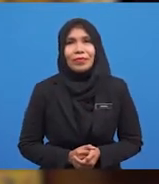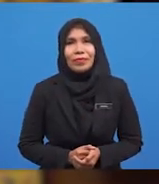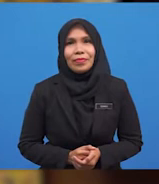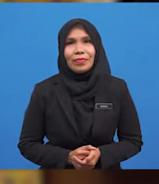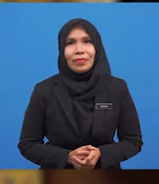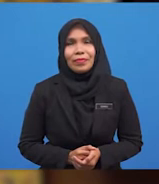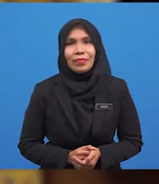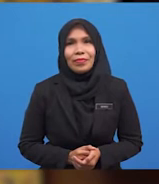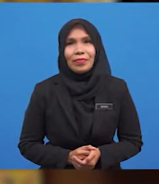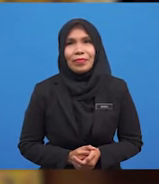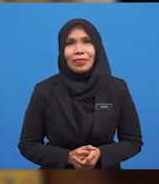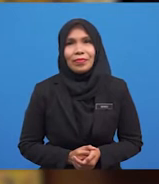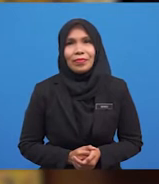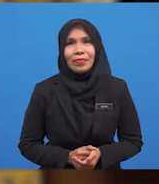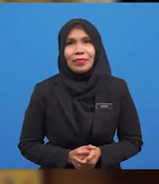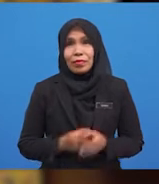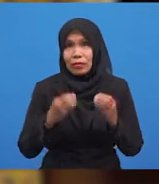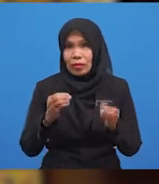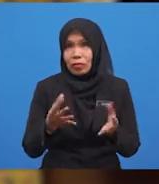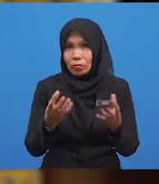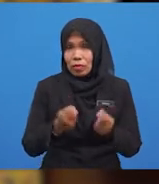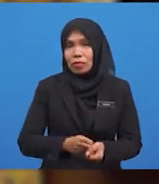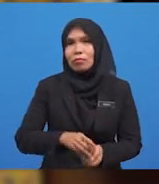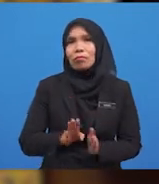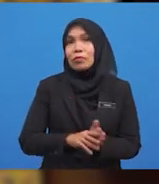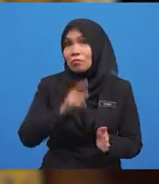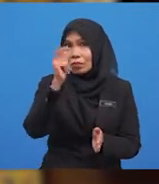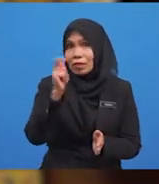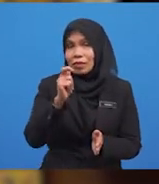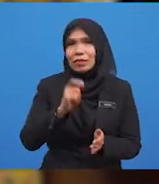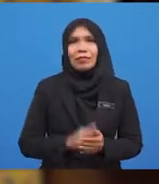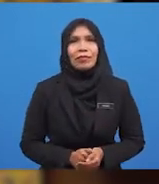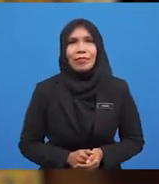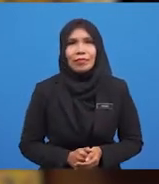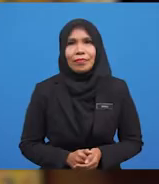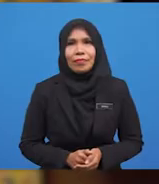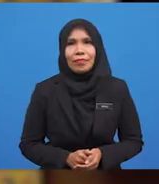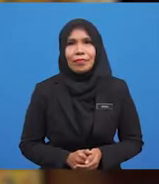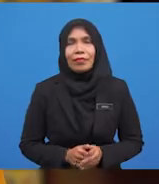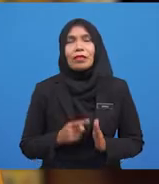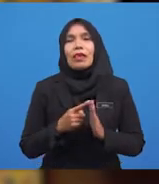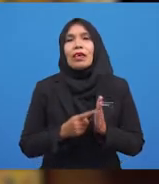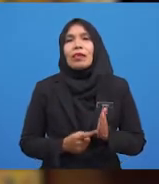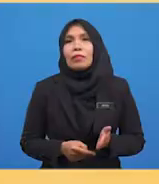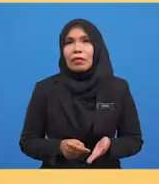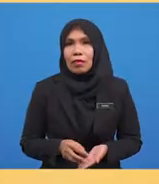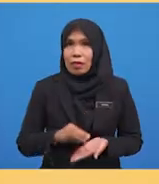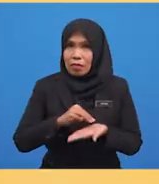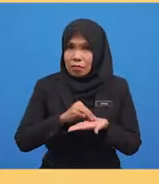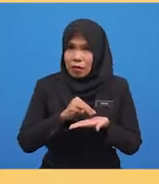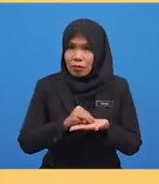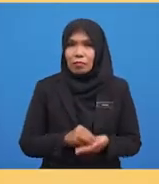Saya ingin bertanya kepada Cikgu Fairuz, apakah maksud rangkap pertama seloka ini?